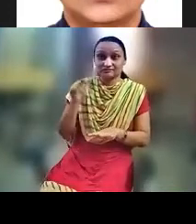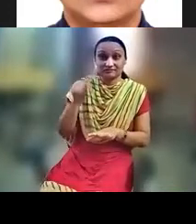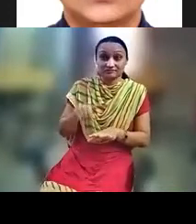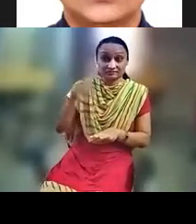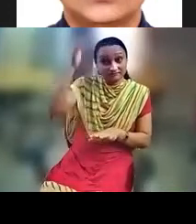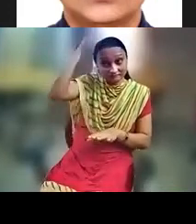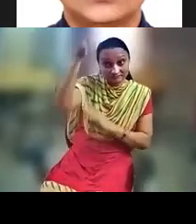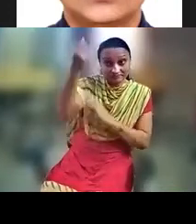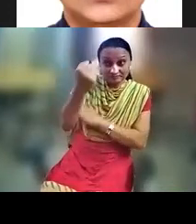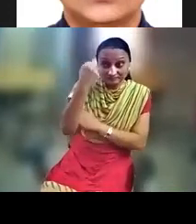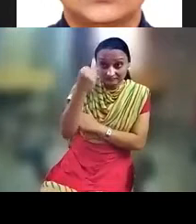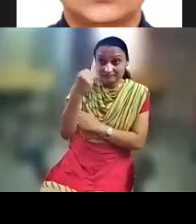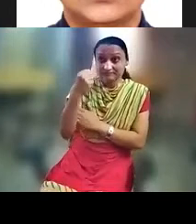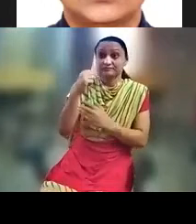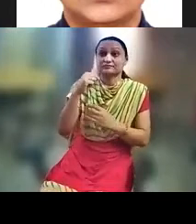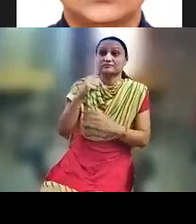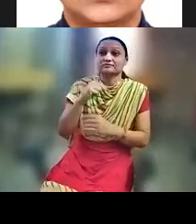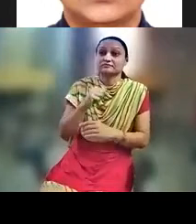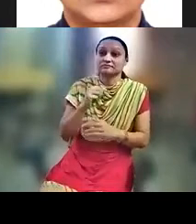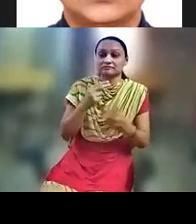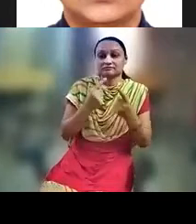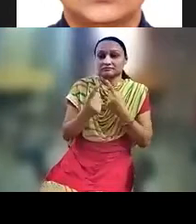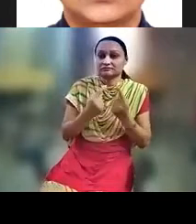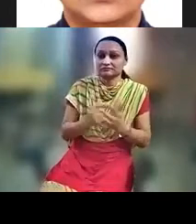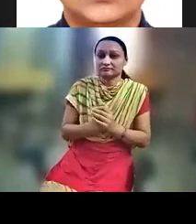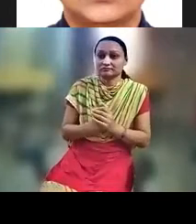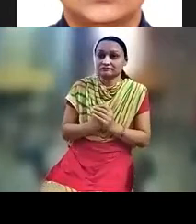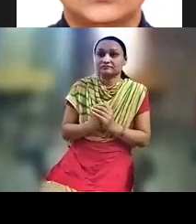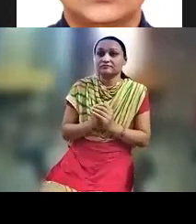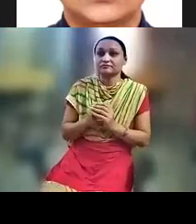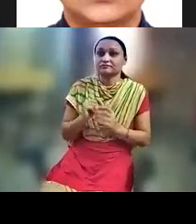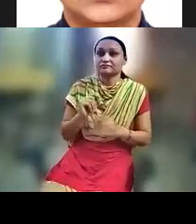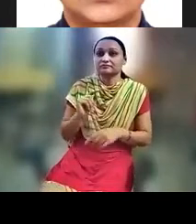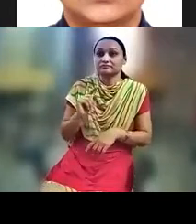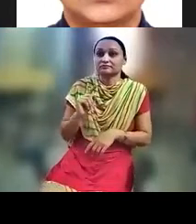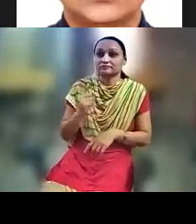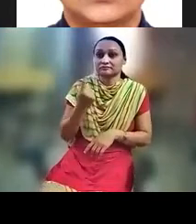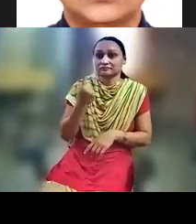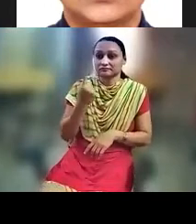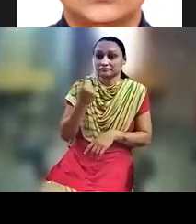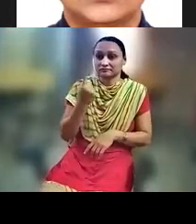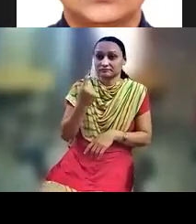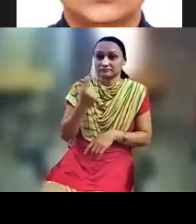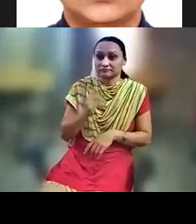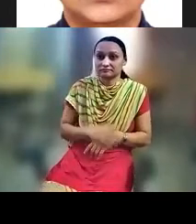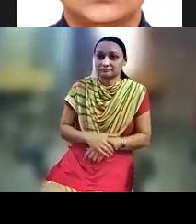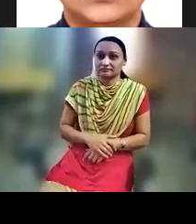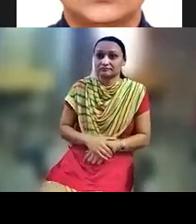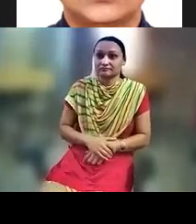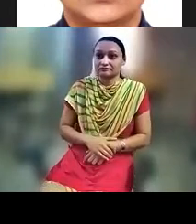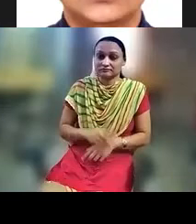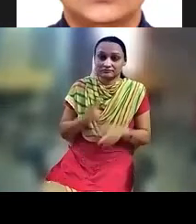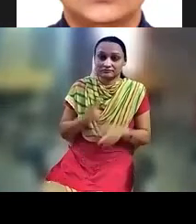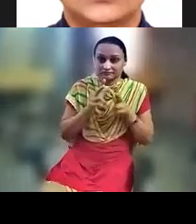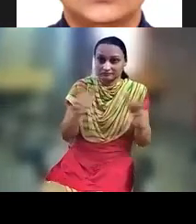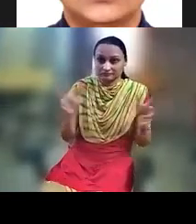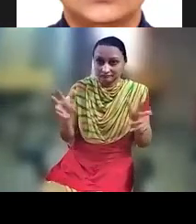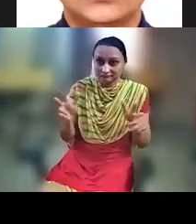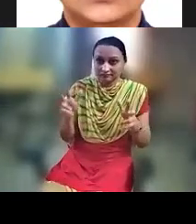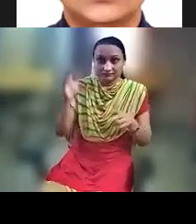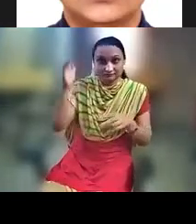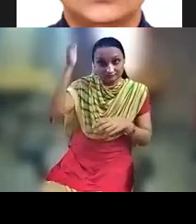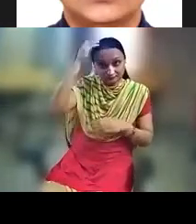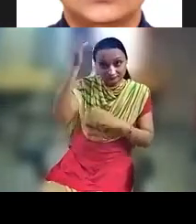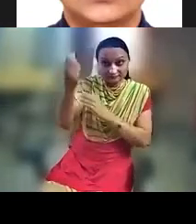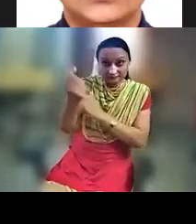और वेलबींग की बात करूंगी. तो जो मैं बात करूंगी उसमें सबसे पहले मैं ये बताना चाहूंगी कि मेंटल हेल्थ और